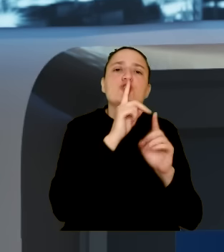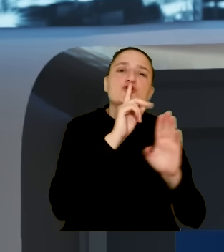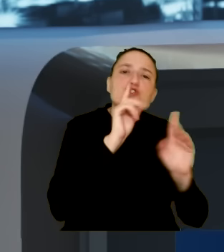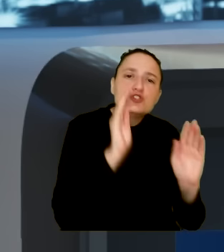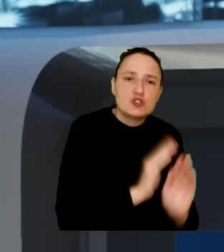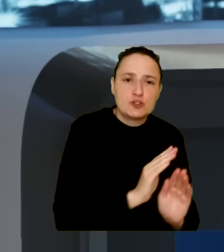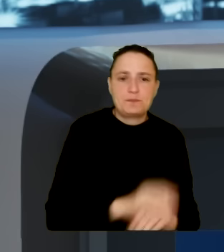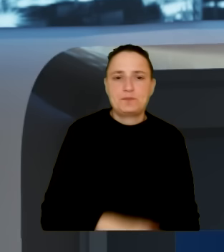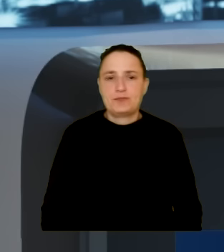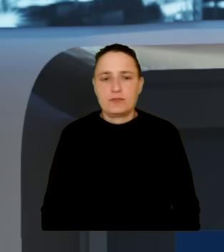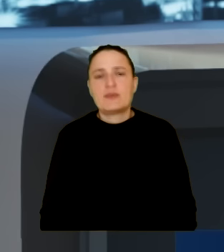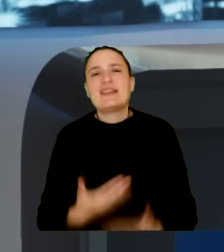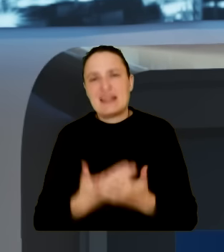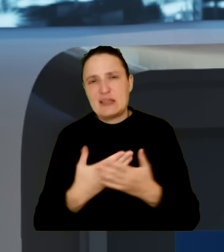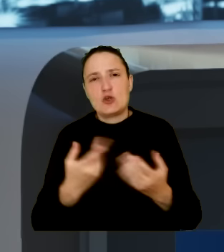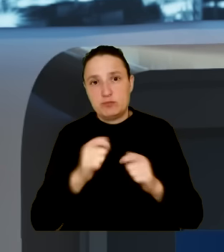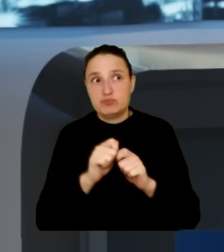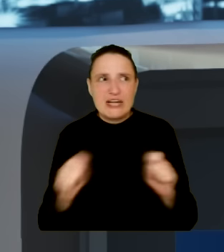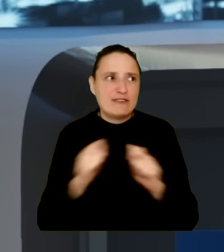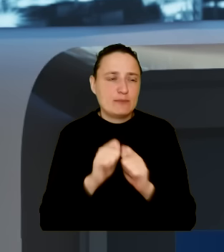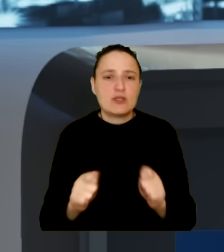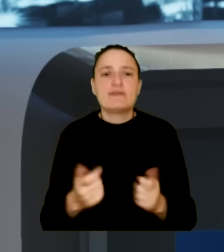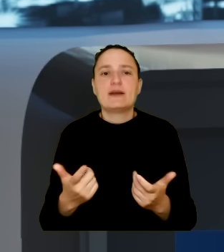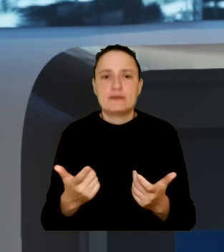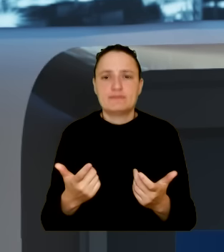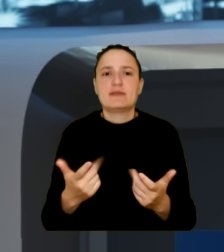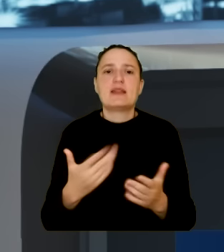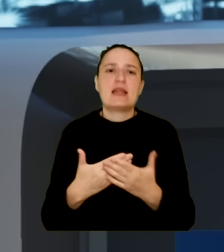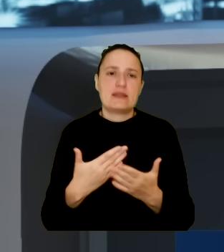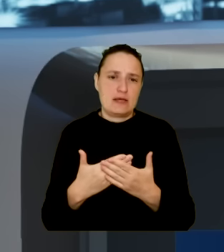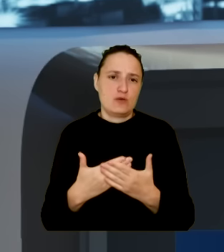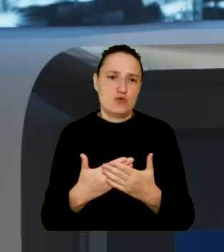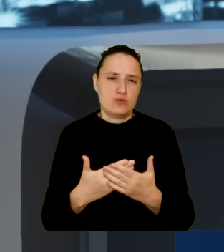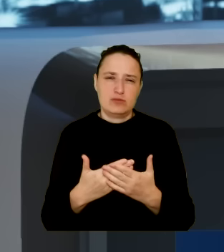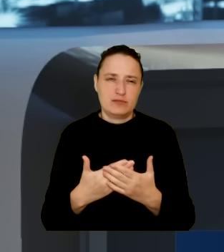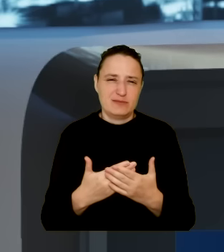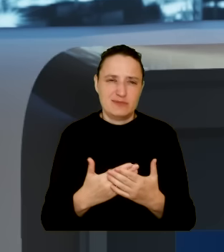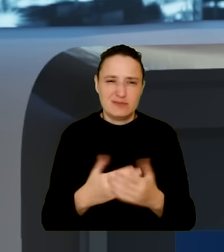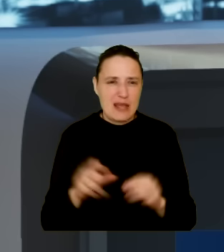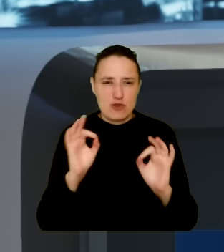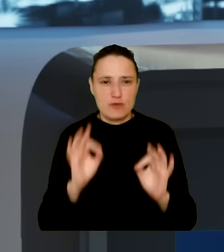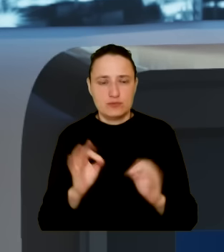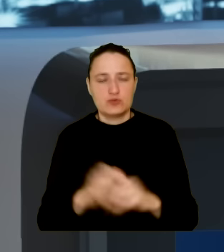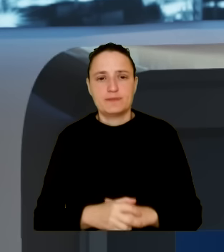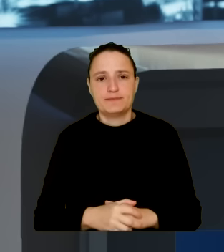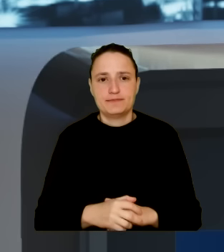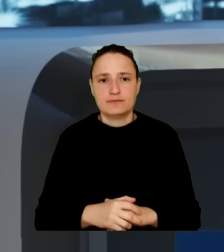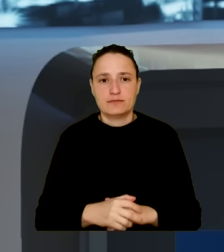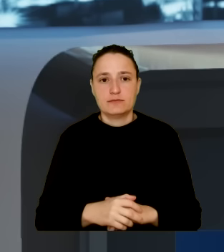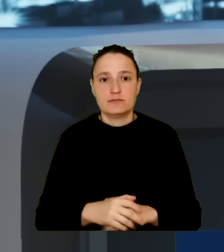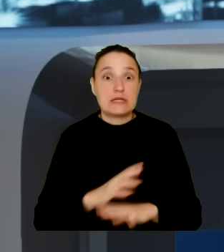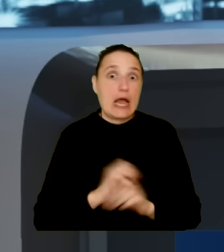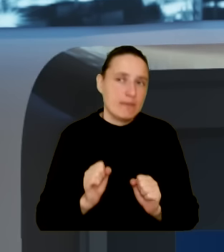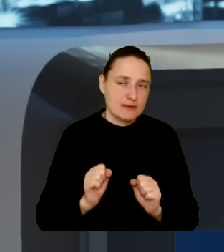Okay. W związku z tą sytuacją robią się te pauzy. One są no, dramatyczne, ale